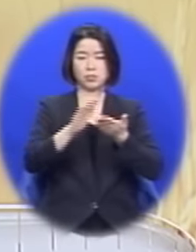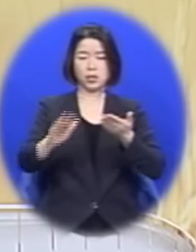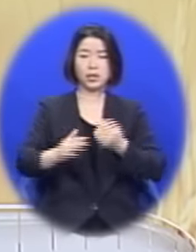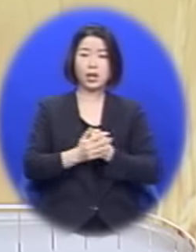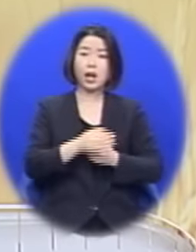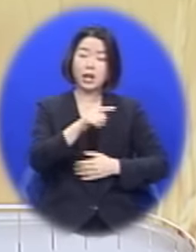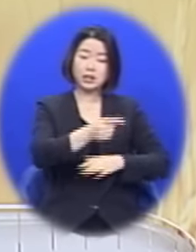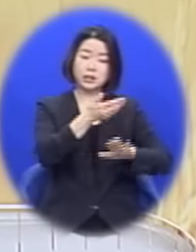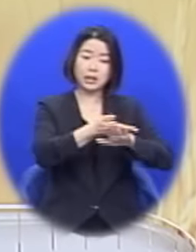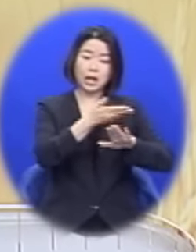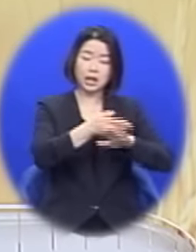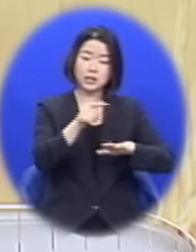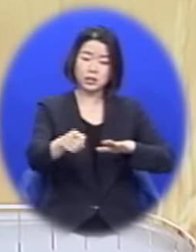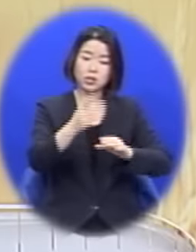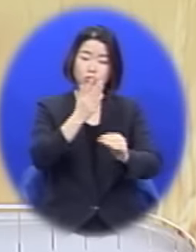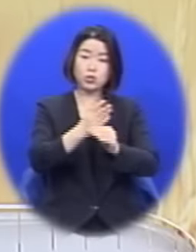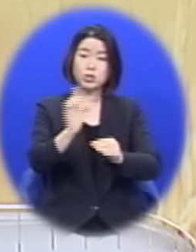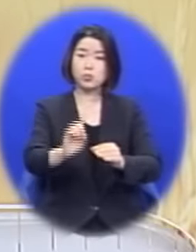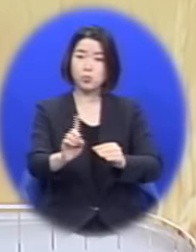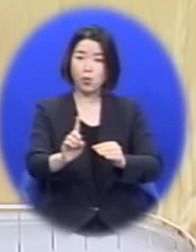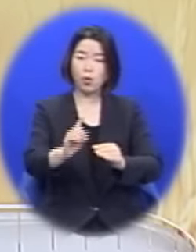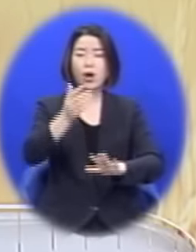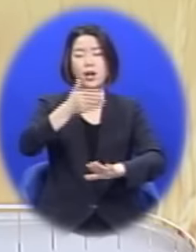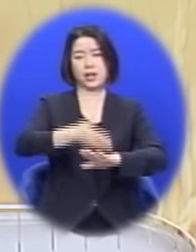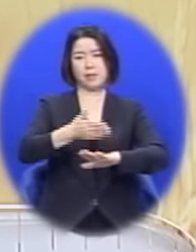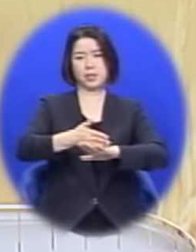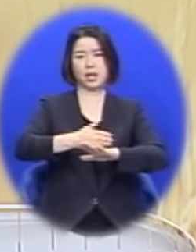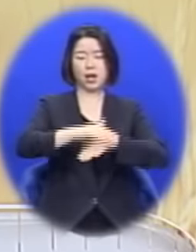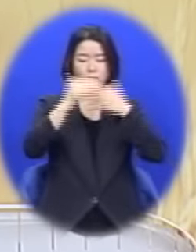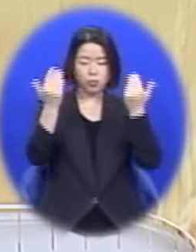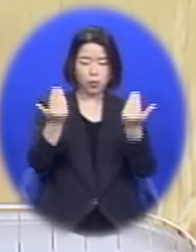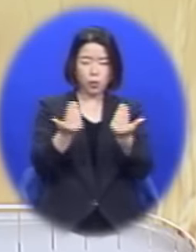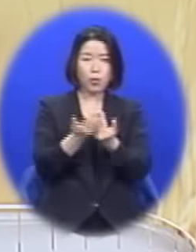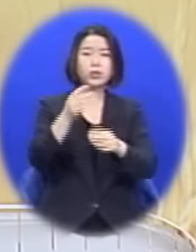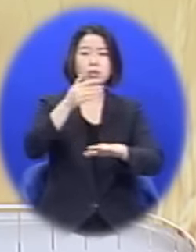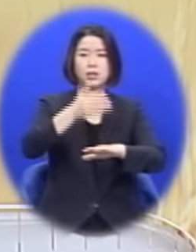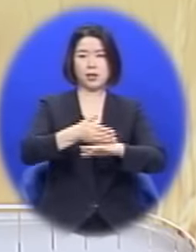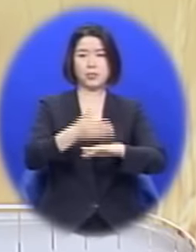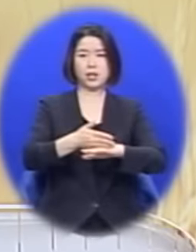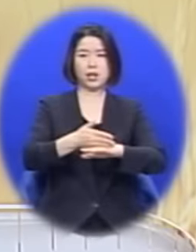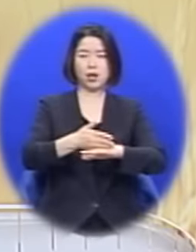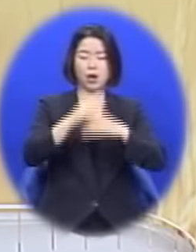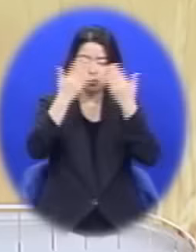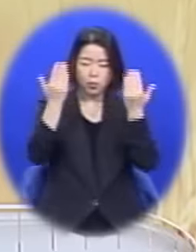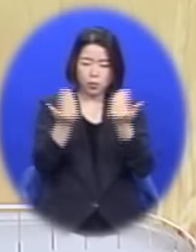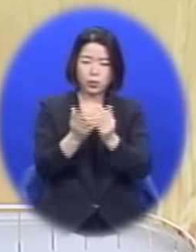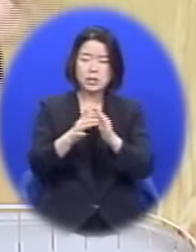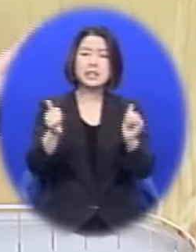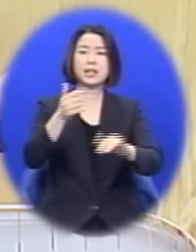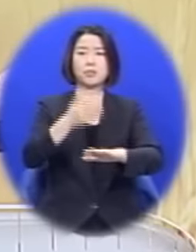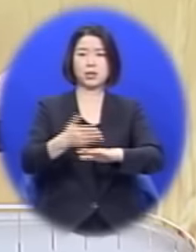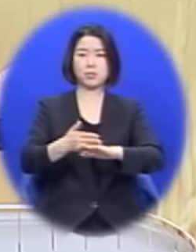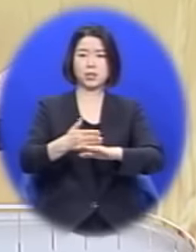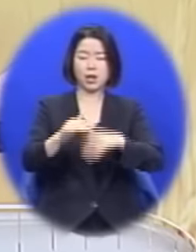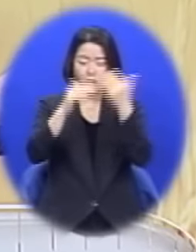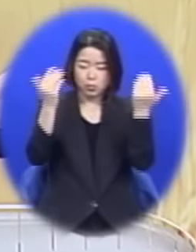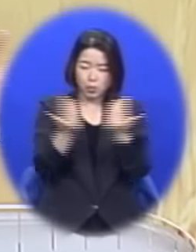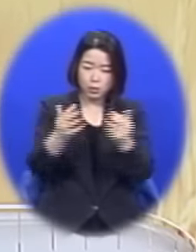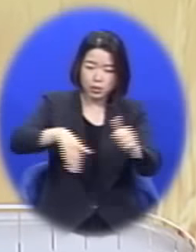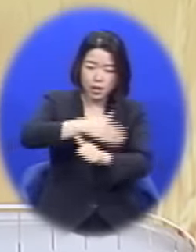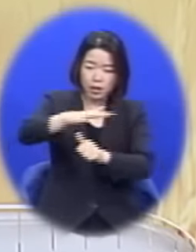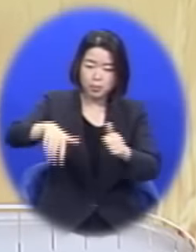그 달라진 것의 핵심은 감사입니다. 모든 게 감사예요. 모든 사람이 감사해요. 모든 형편이